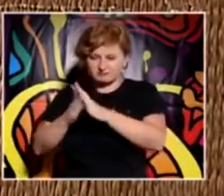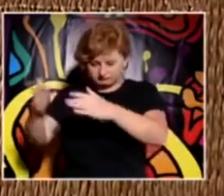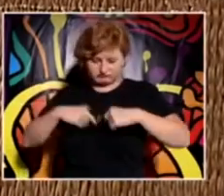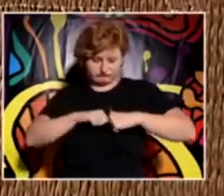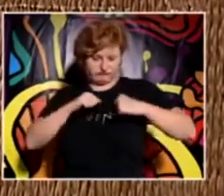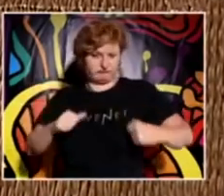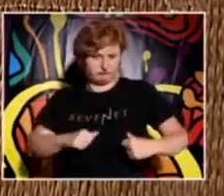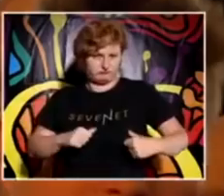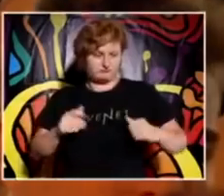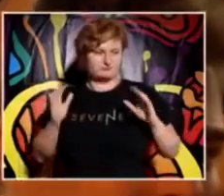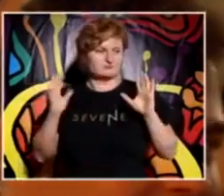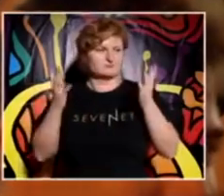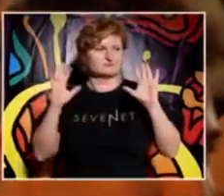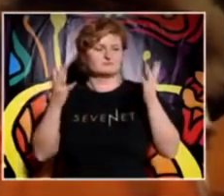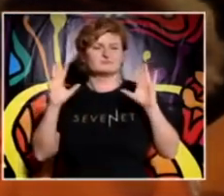Dzięki.